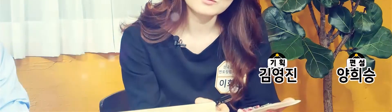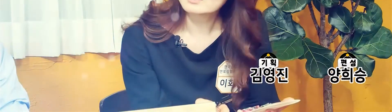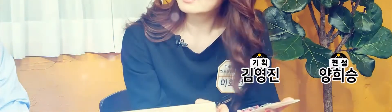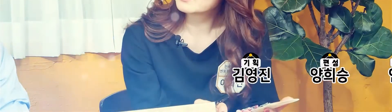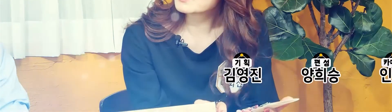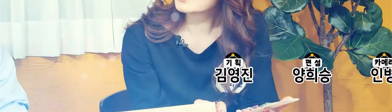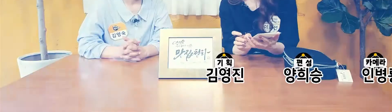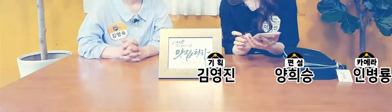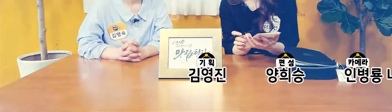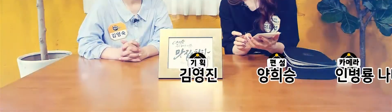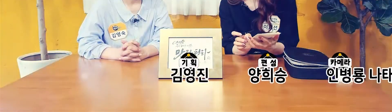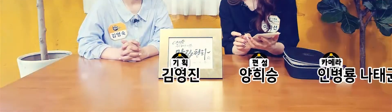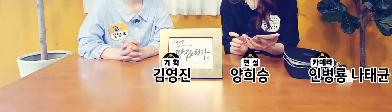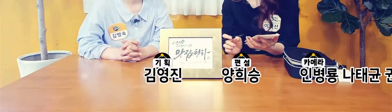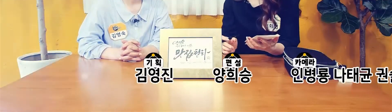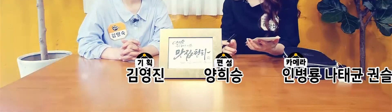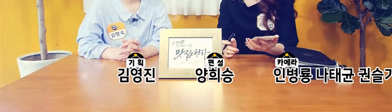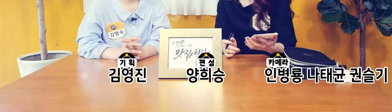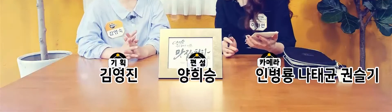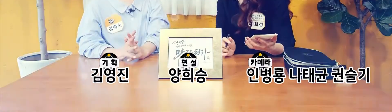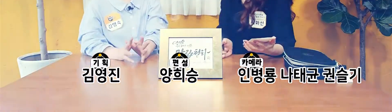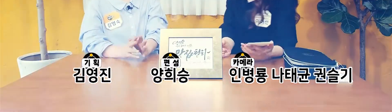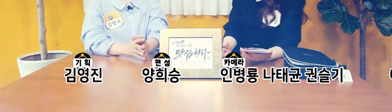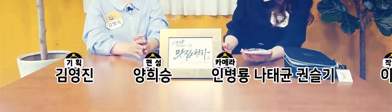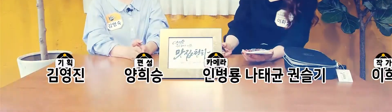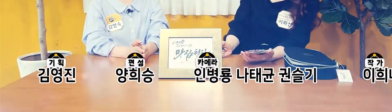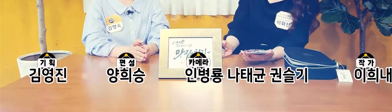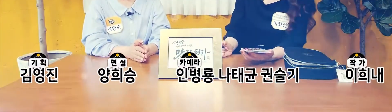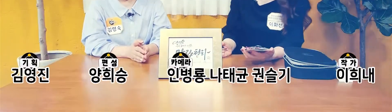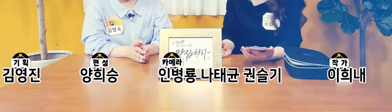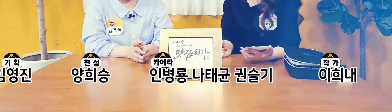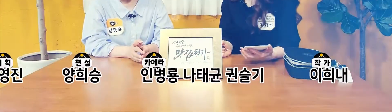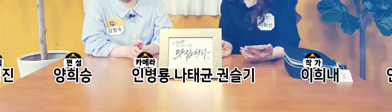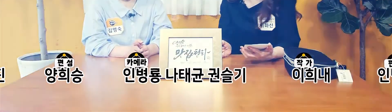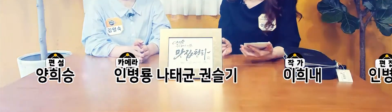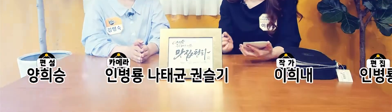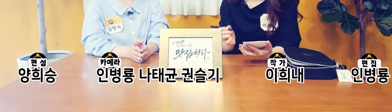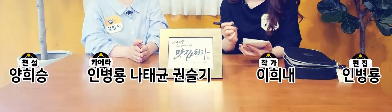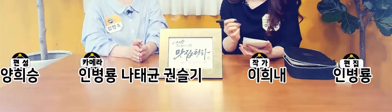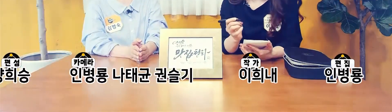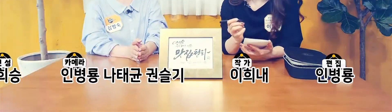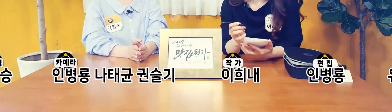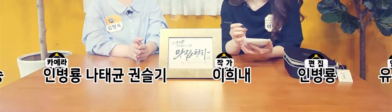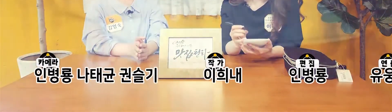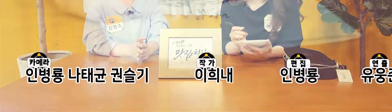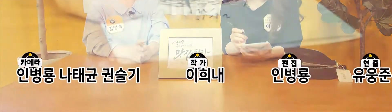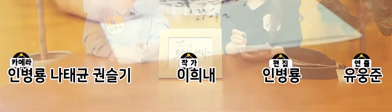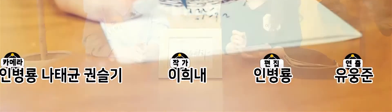누군가에게 또 전하는 홍두 아까부터 눈이 반짝이셔서